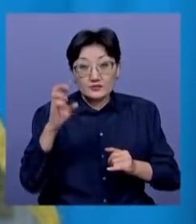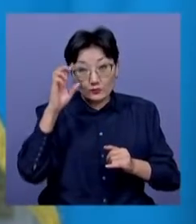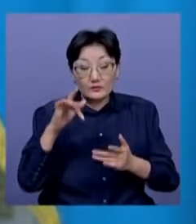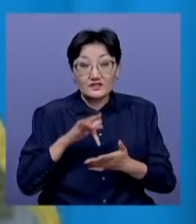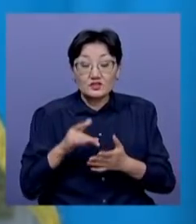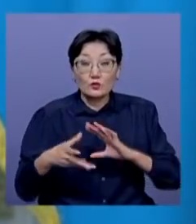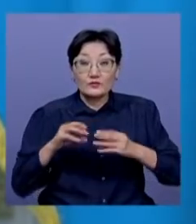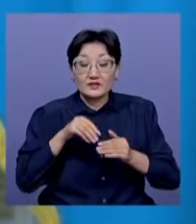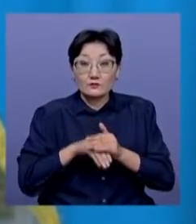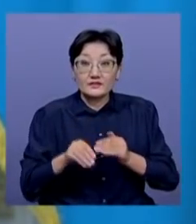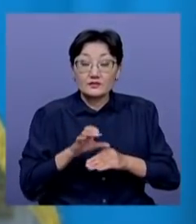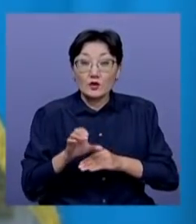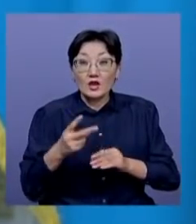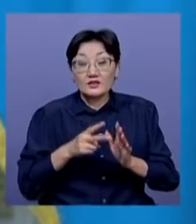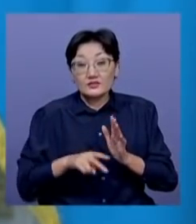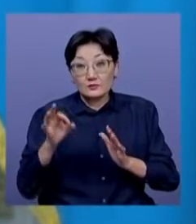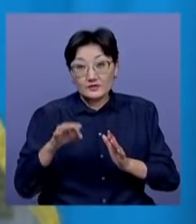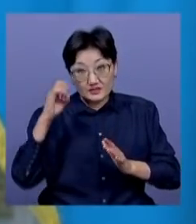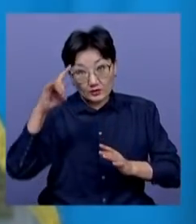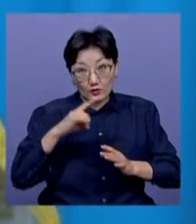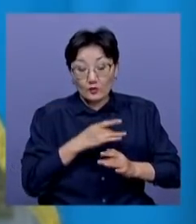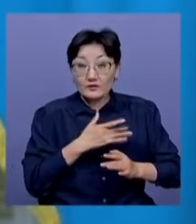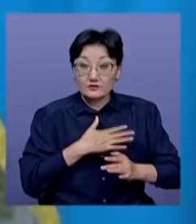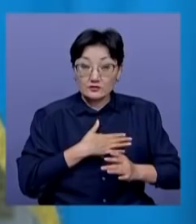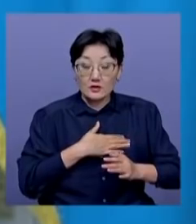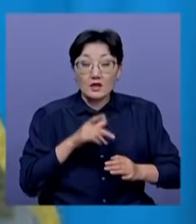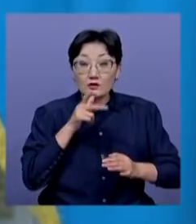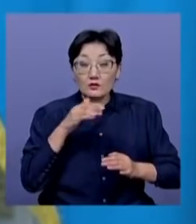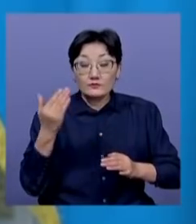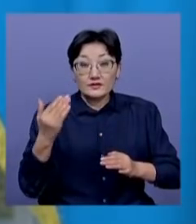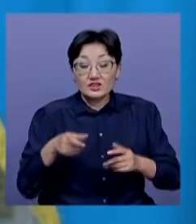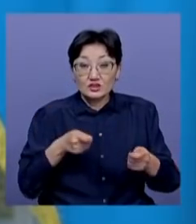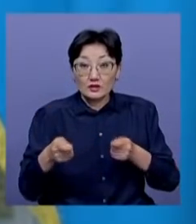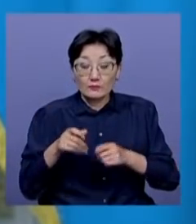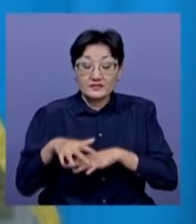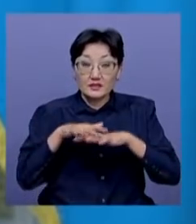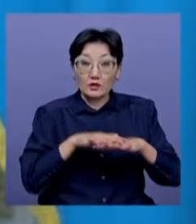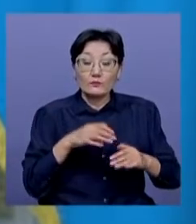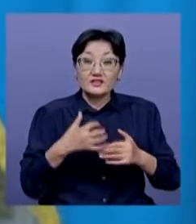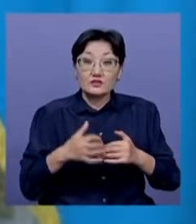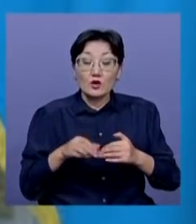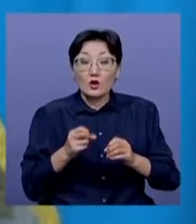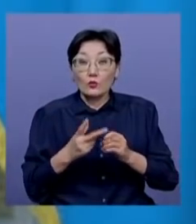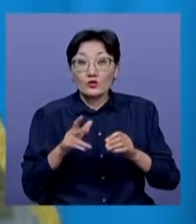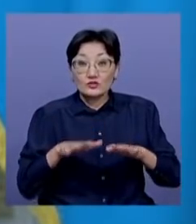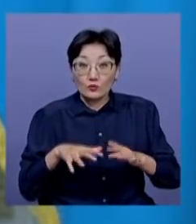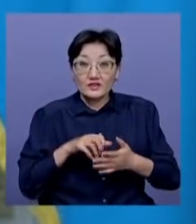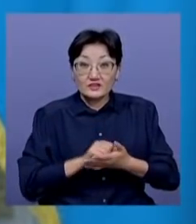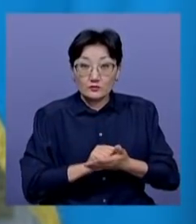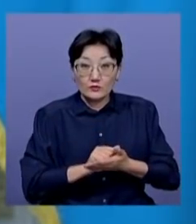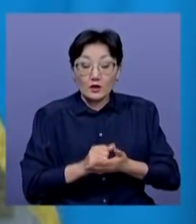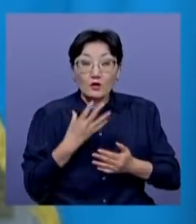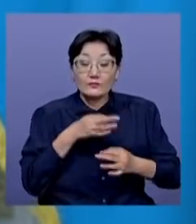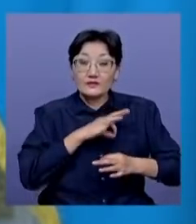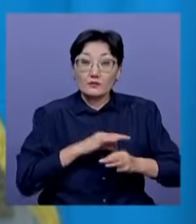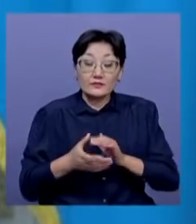ортақ жалпы ішкі өнімінің 70% Қазақстанның үлесіне тиесілі. Корей мемлекеті жетекші инвесторлардың арасындағы 10-ші орынға ие. Бұл ретте өзара